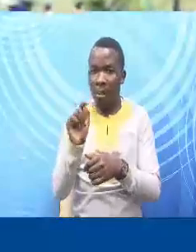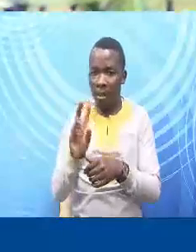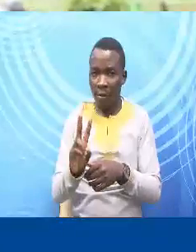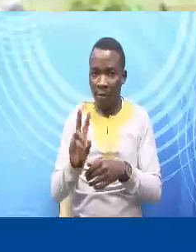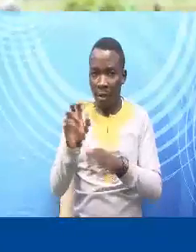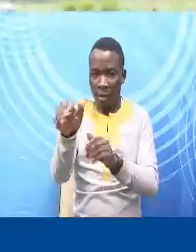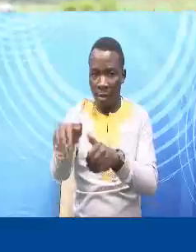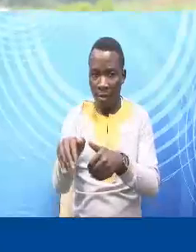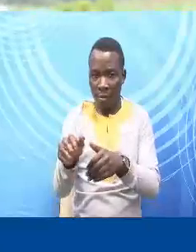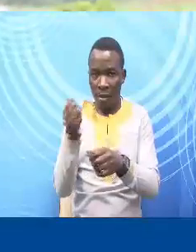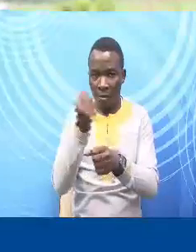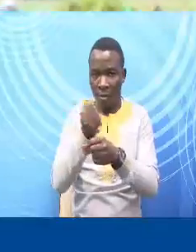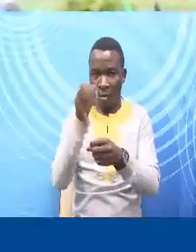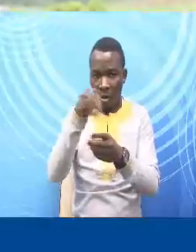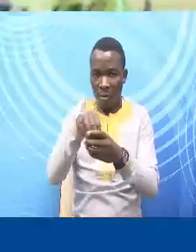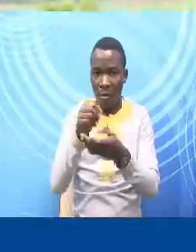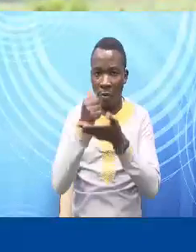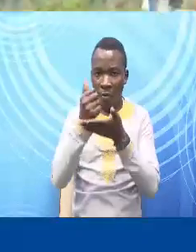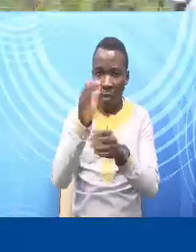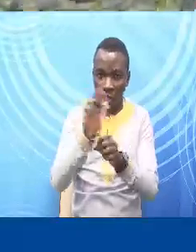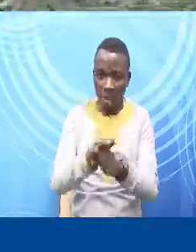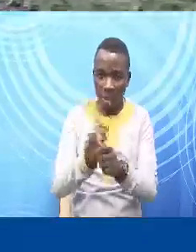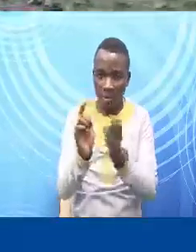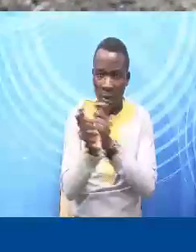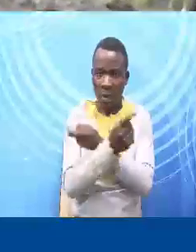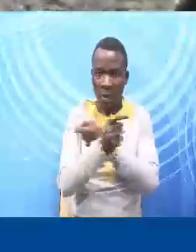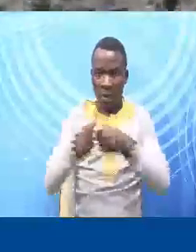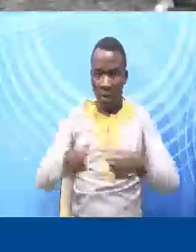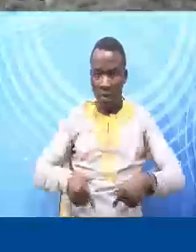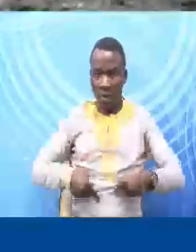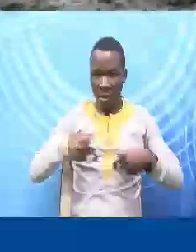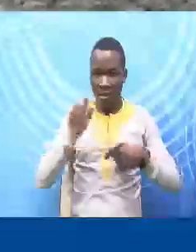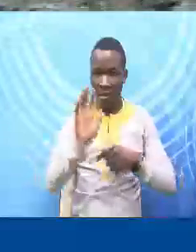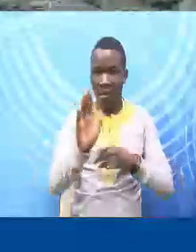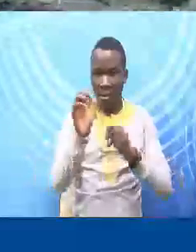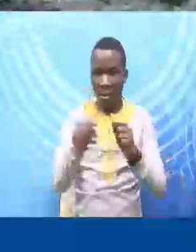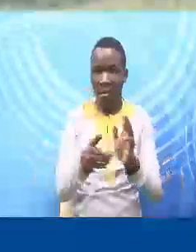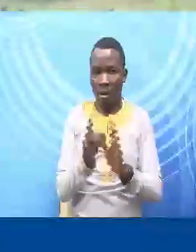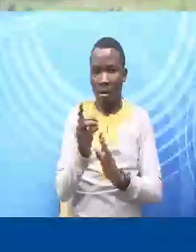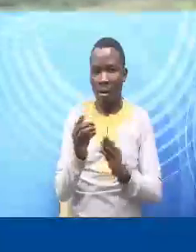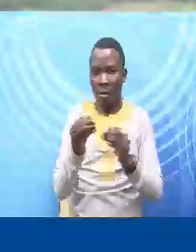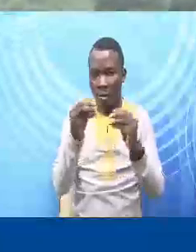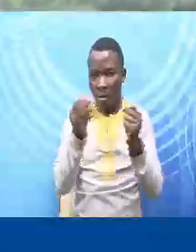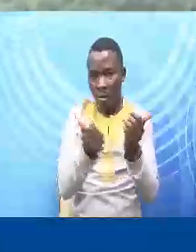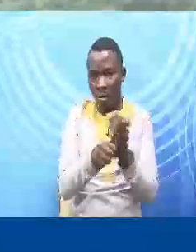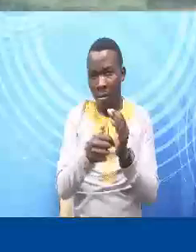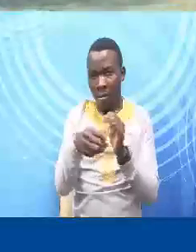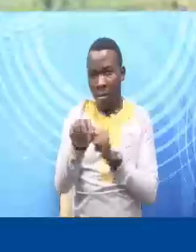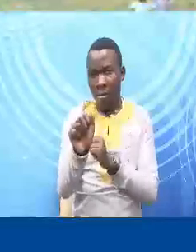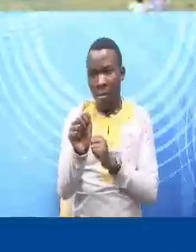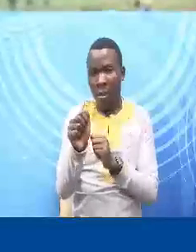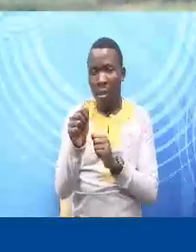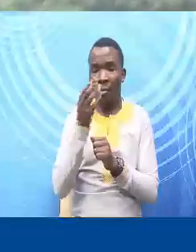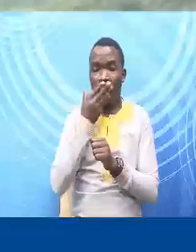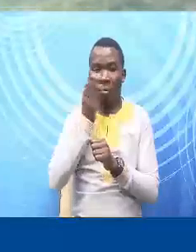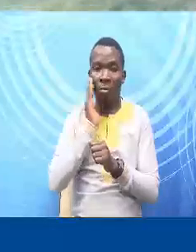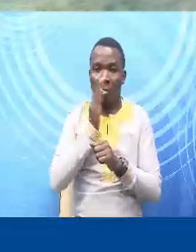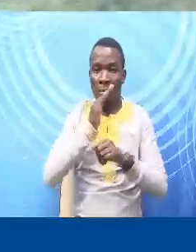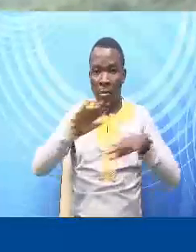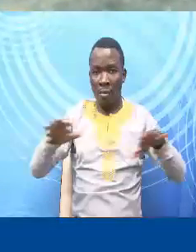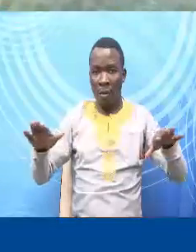bakoreramo bubafasha cyane kuko bwahinduye ubuzima bwabo, dore ko ngo babasha kwiteza imbere no kwikemura ibibazo. Iki gishanga cya Rutenderi